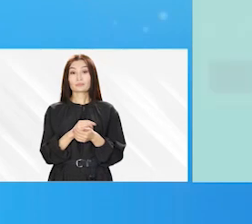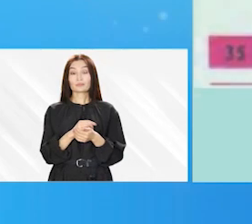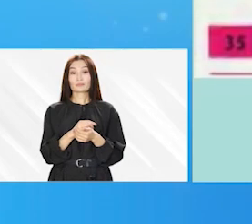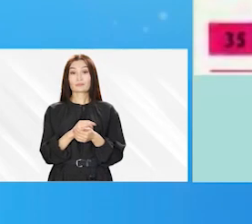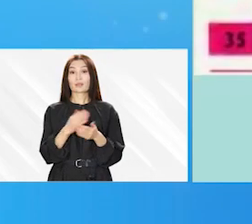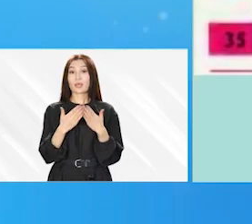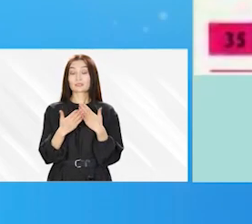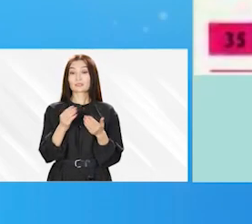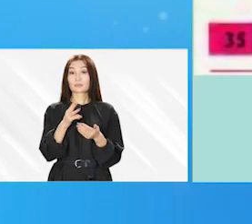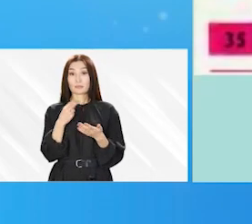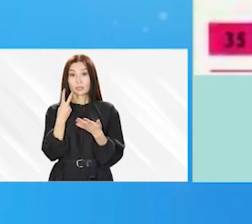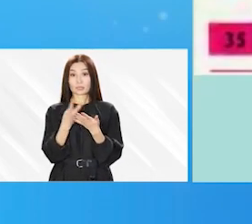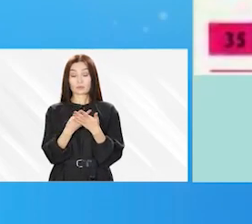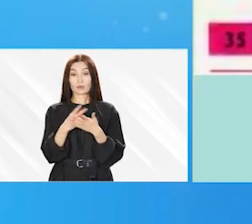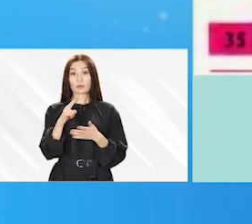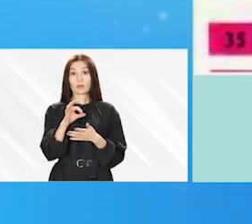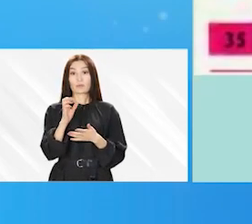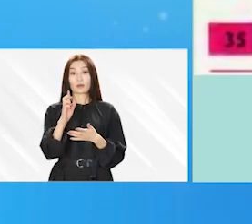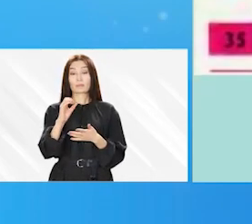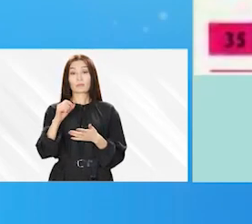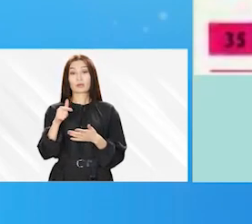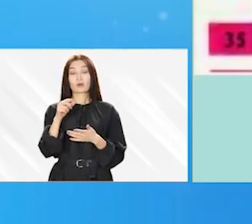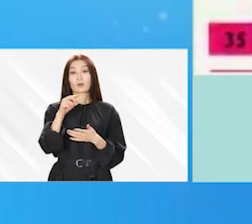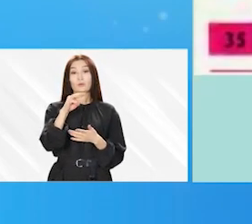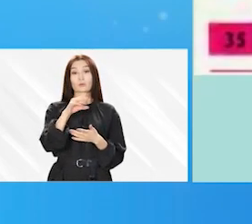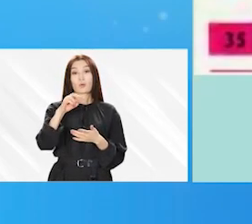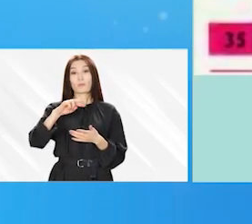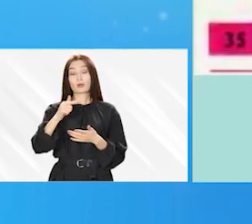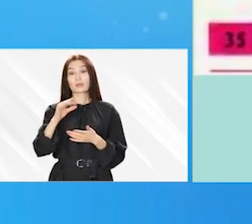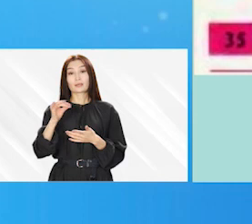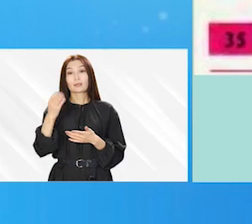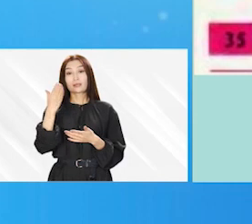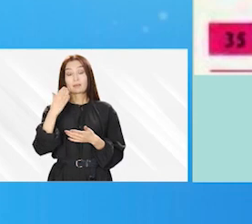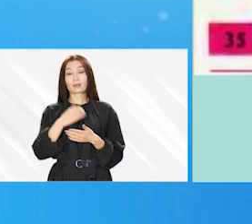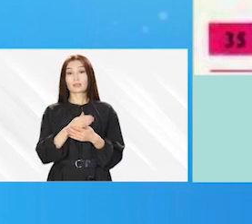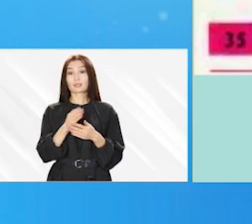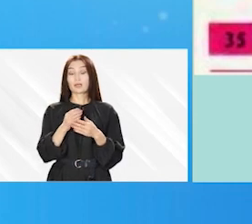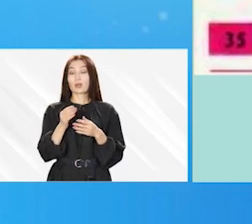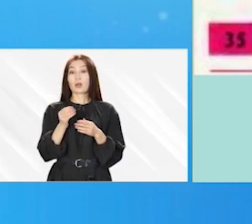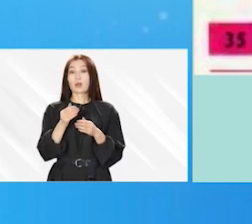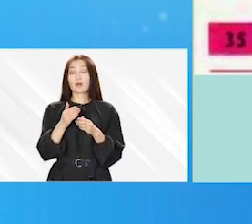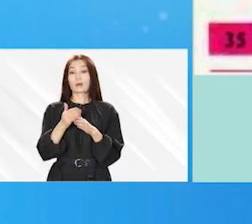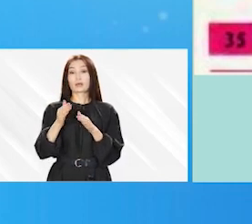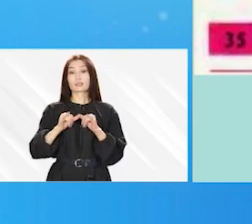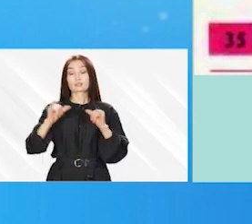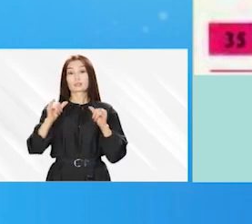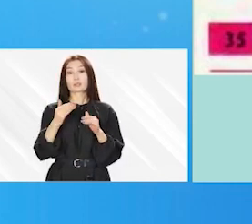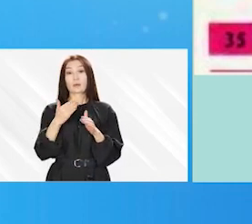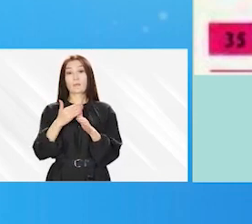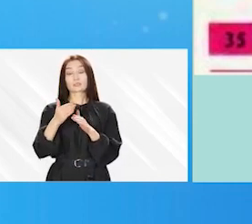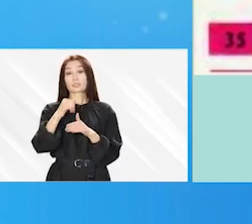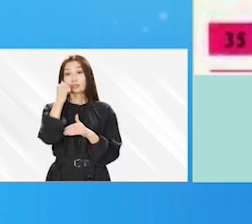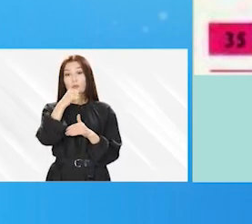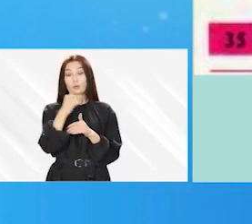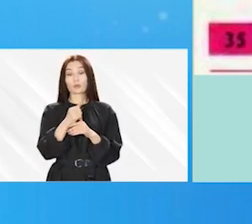если мы рассмотрим побеги тополя или яблони развившиеся в течение последнего года то у каждого из